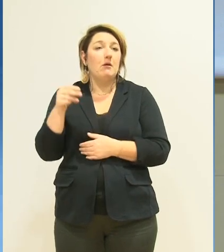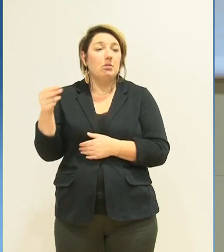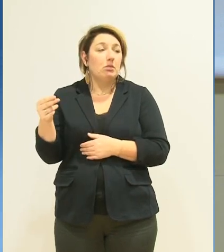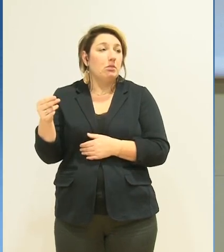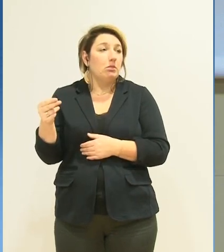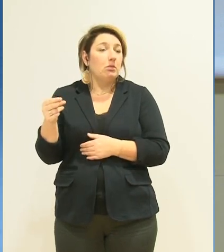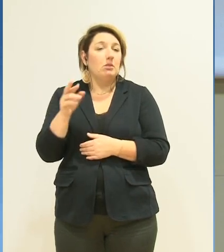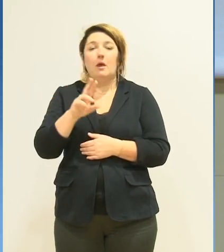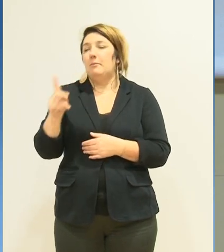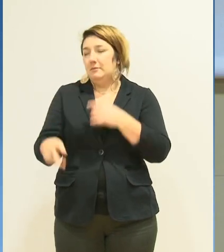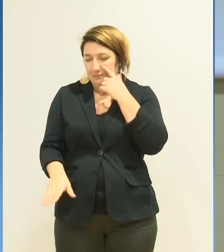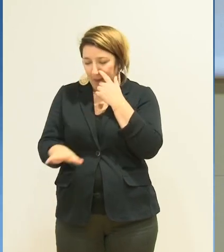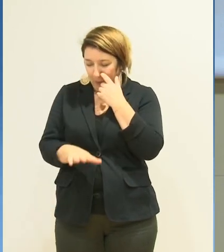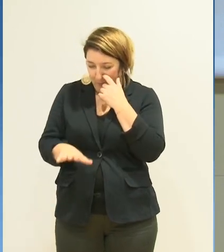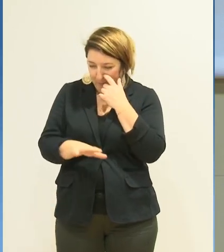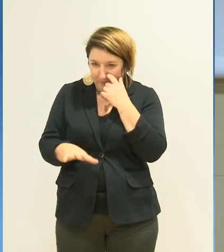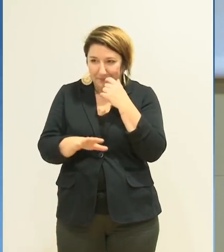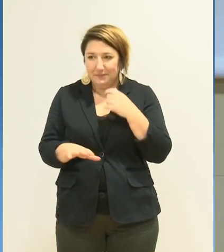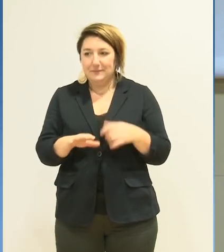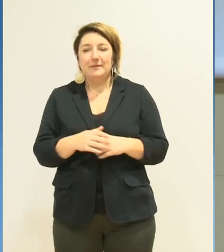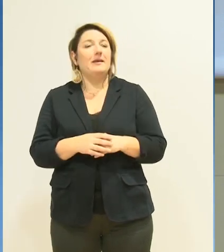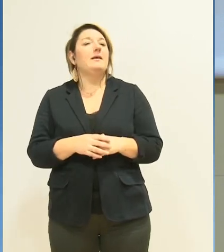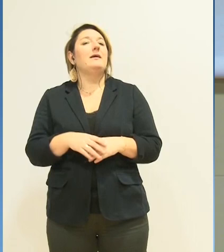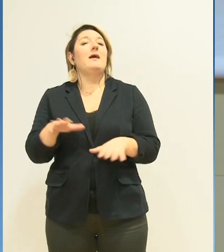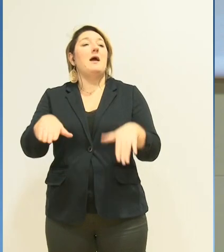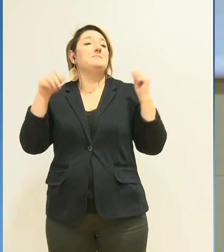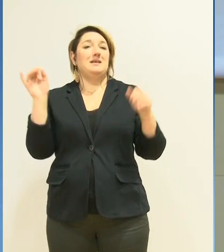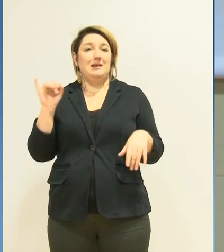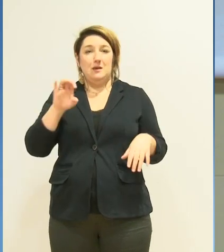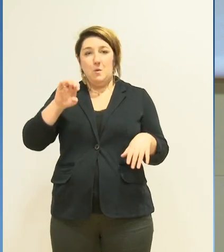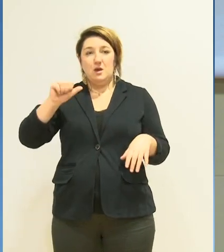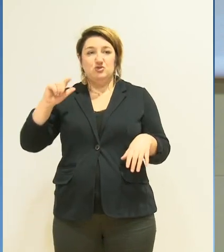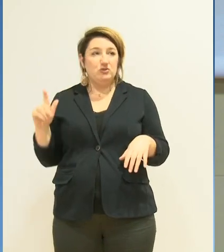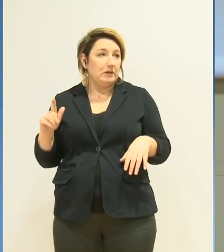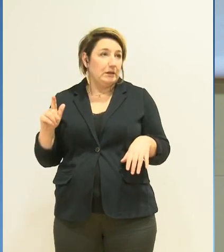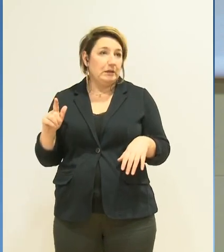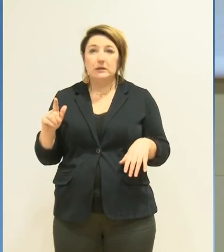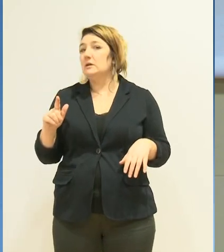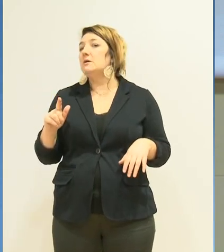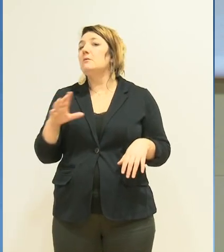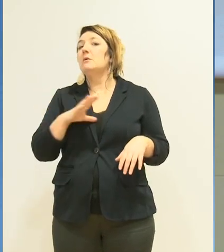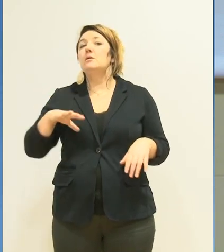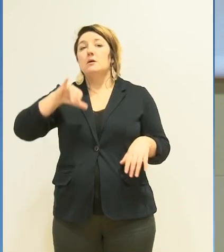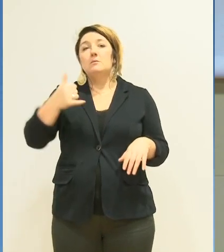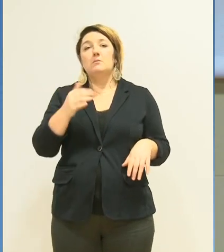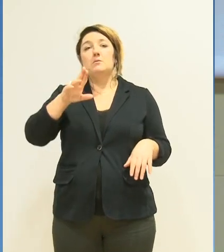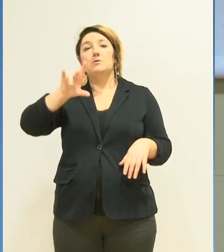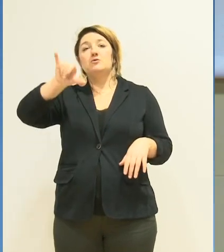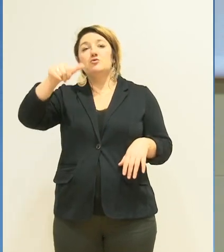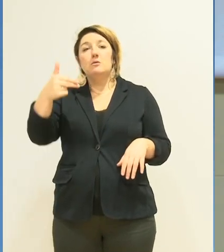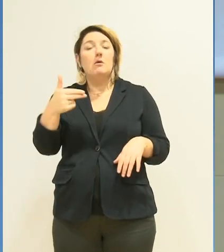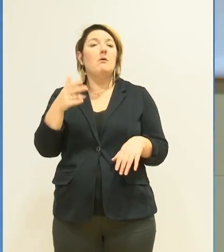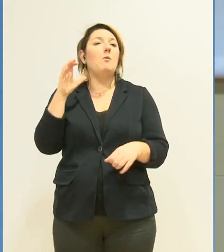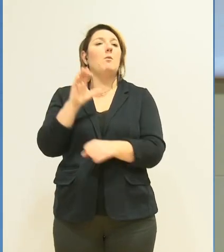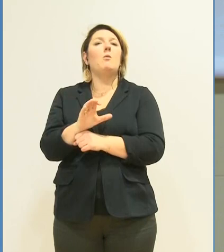rp pardon qui s'abstient e à g et madame julian qui votent